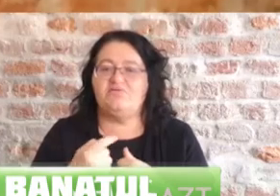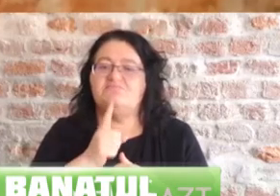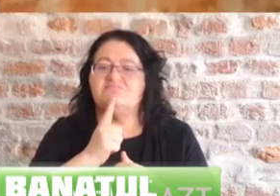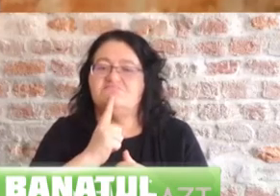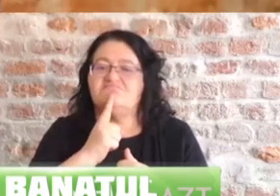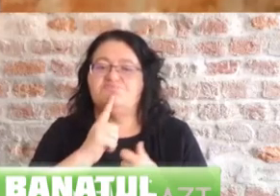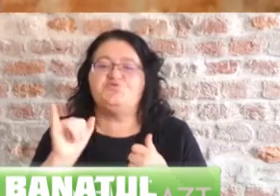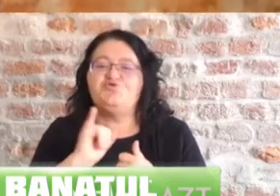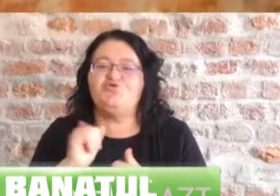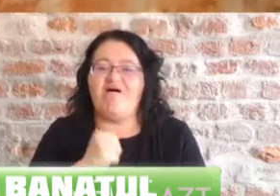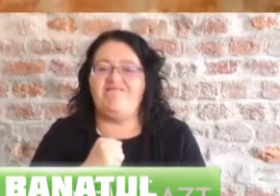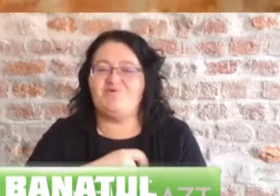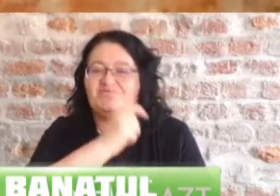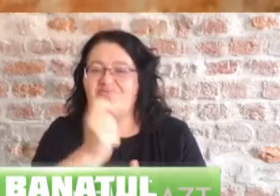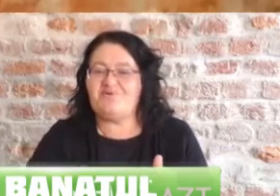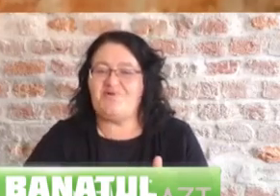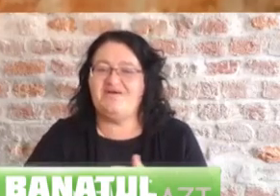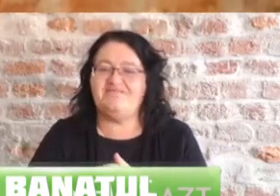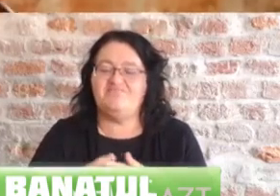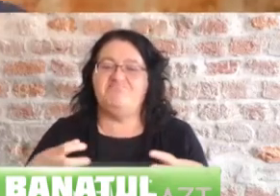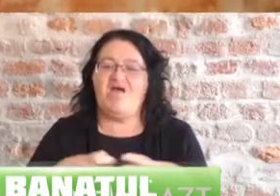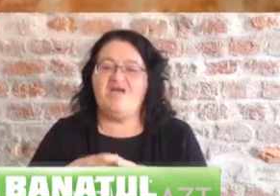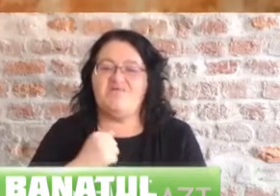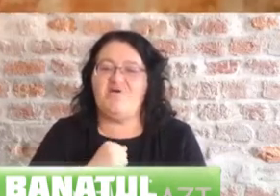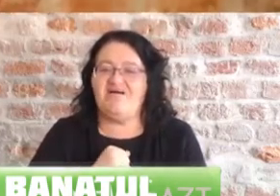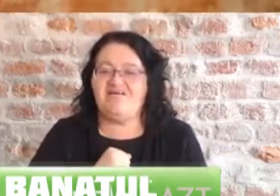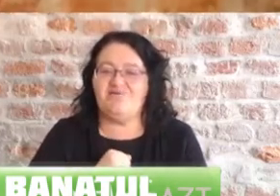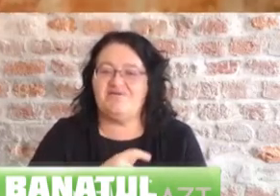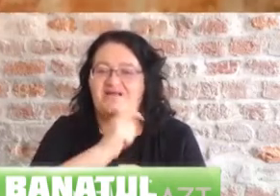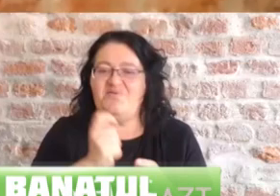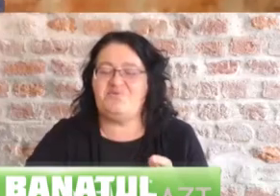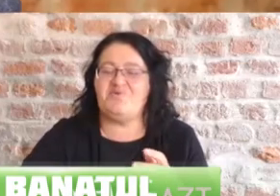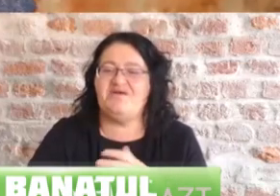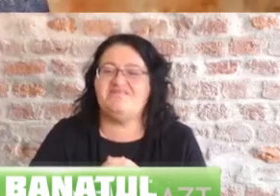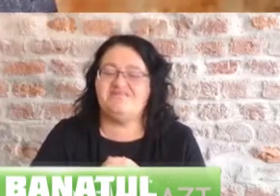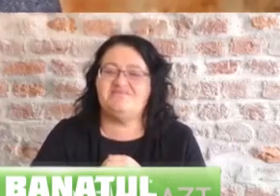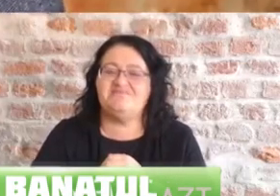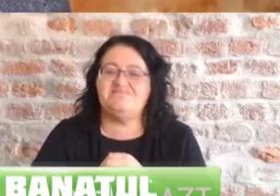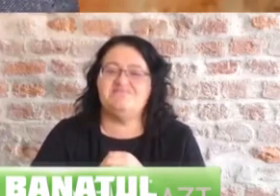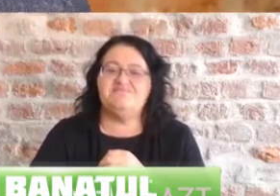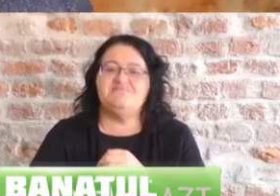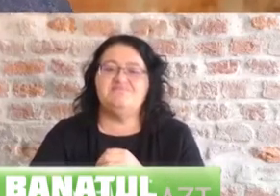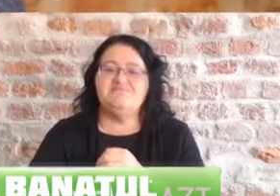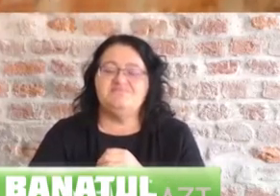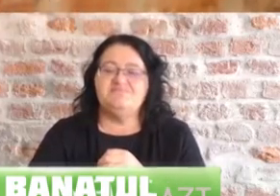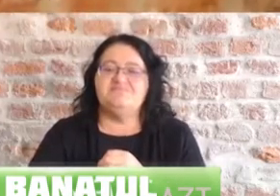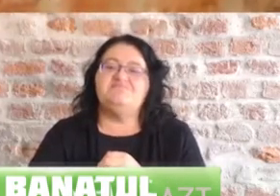să vă prezint și numeroasă echipă care face parte